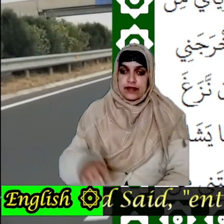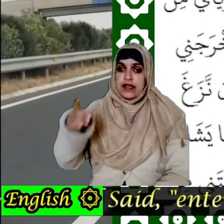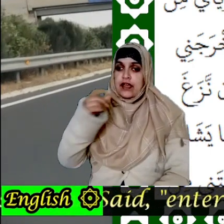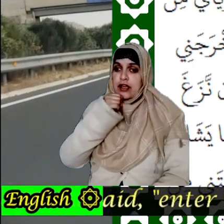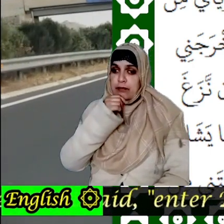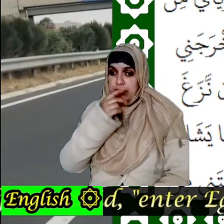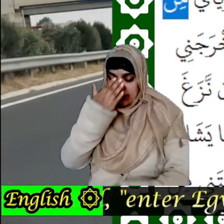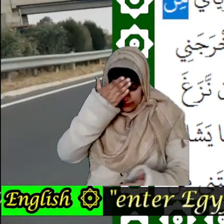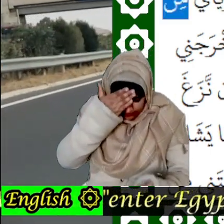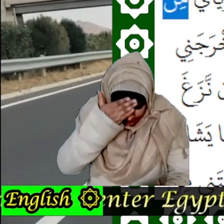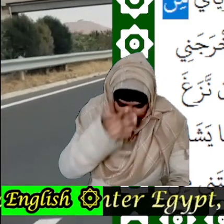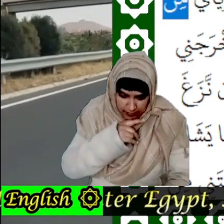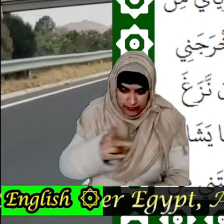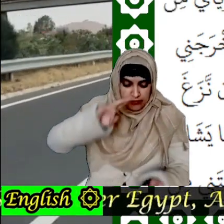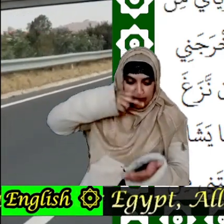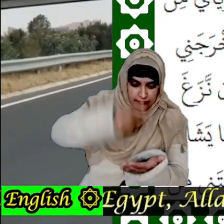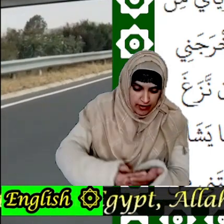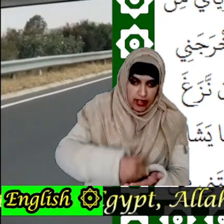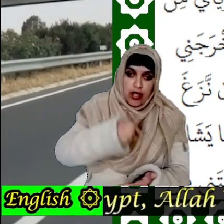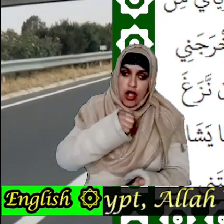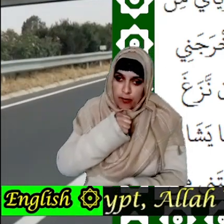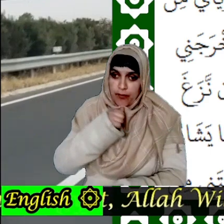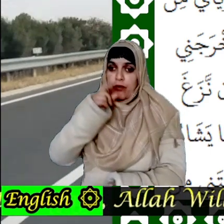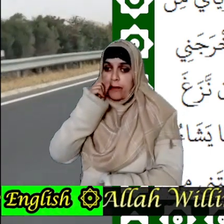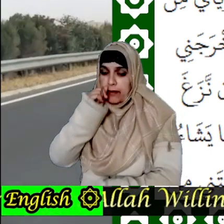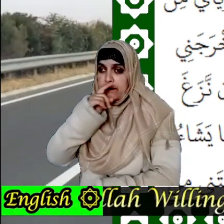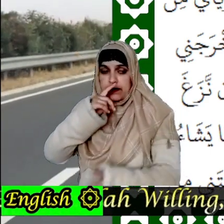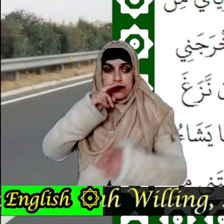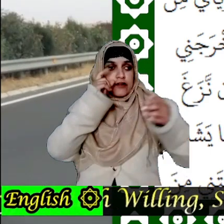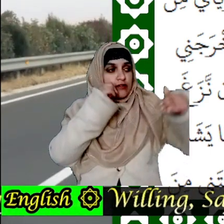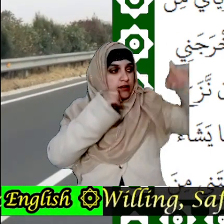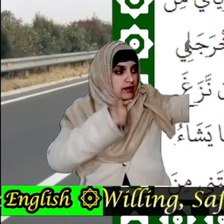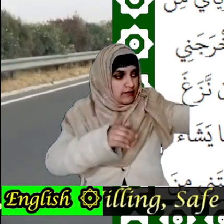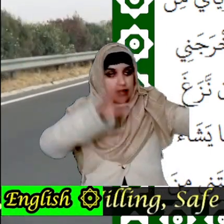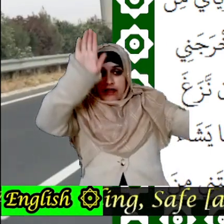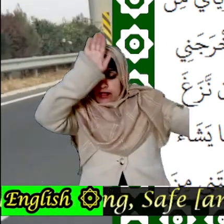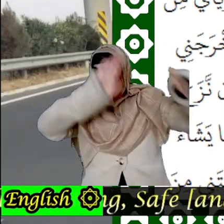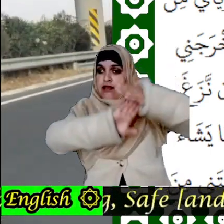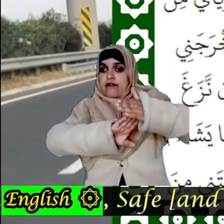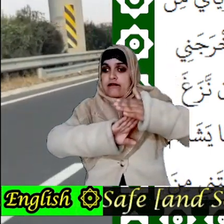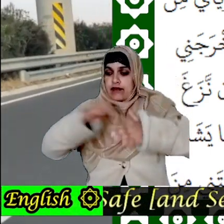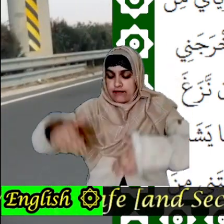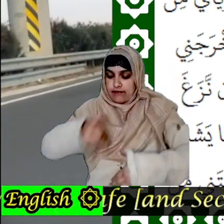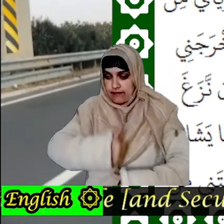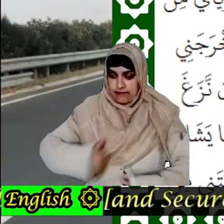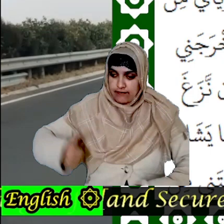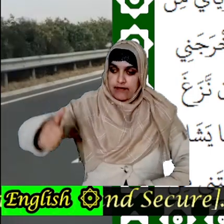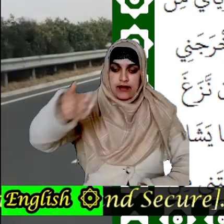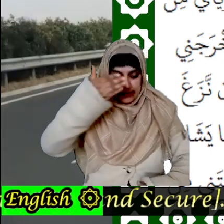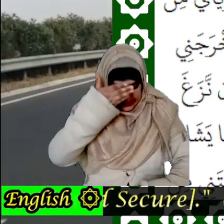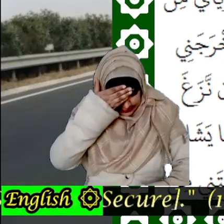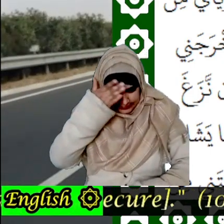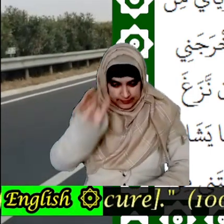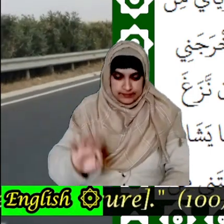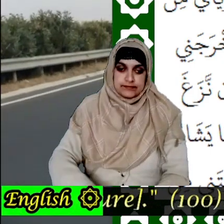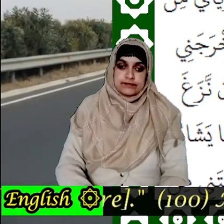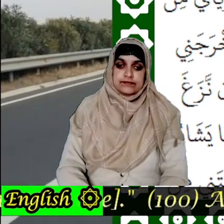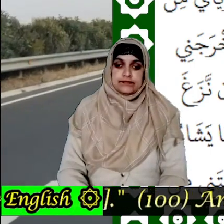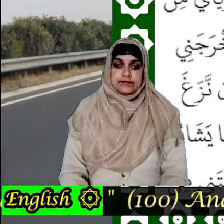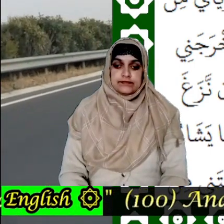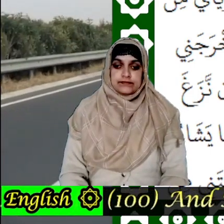رؤياي بقلتون كيسان كنه كامنا مخياتي خدر إني رأيت أحد عشر